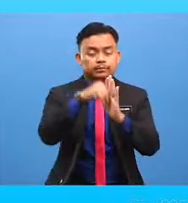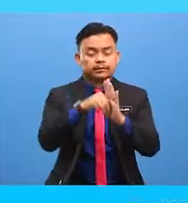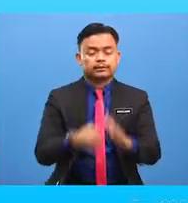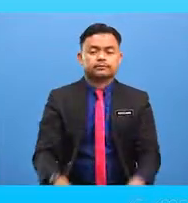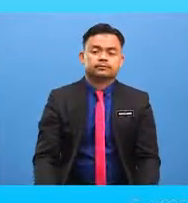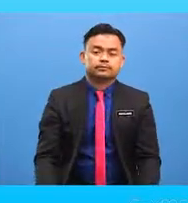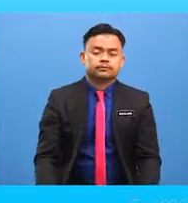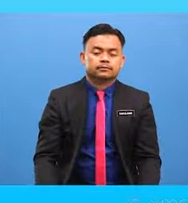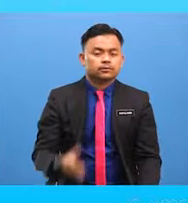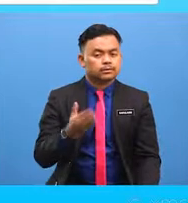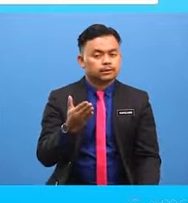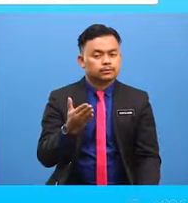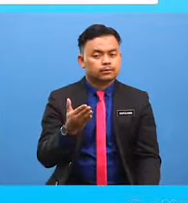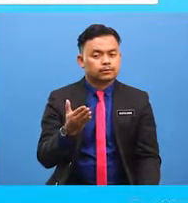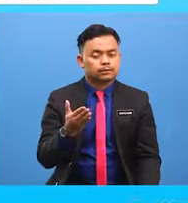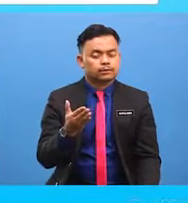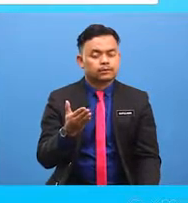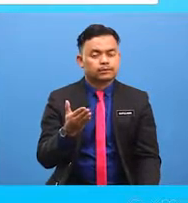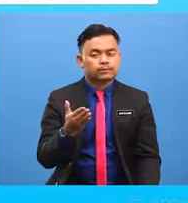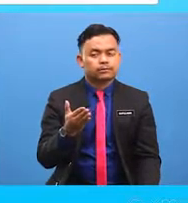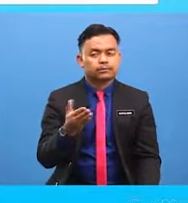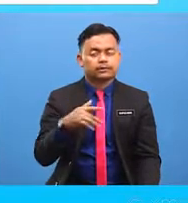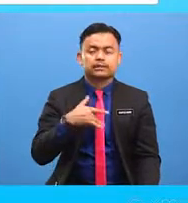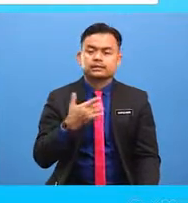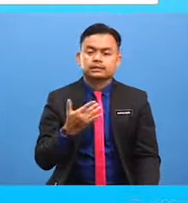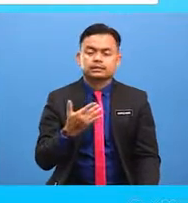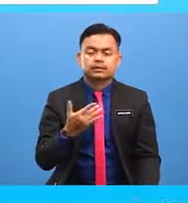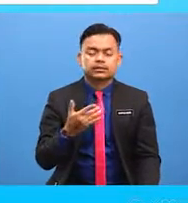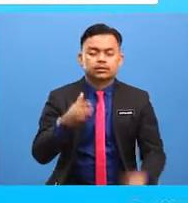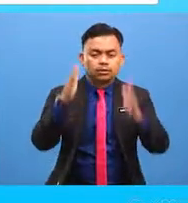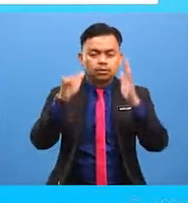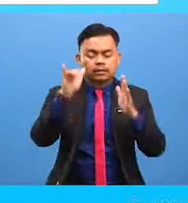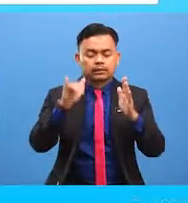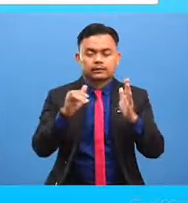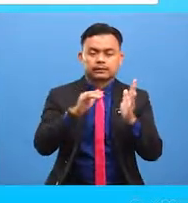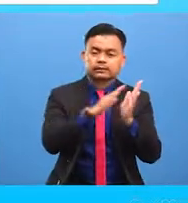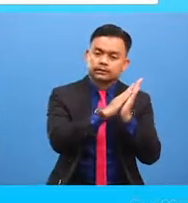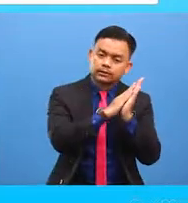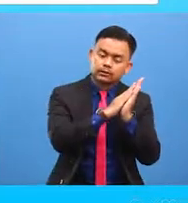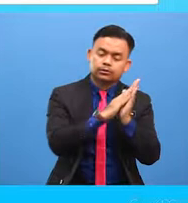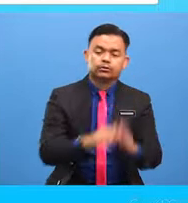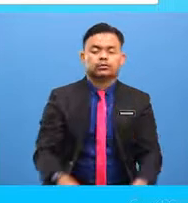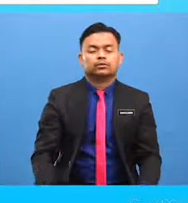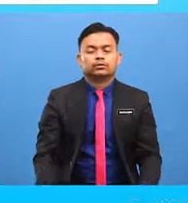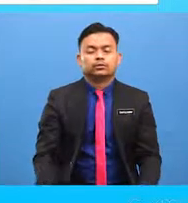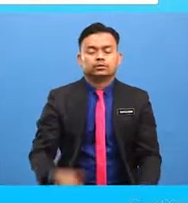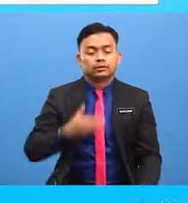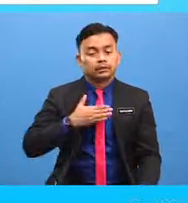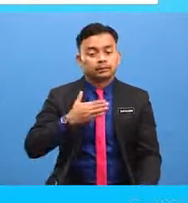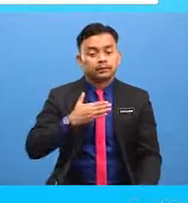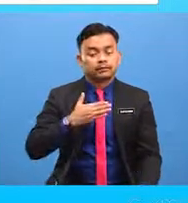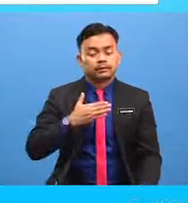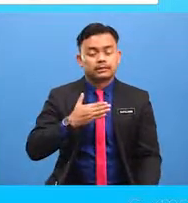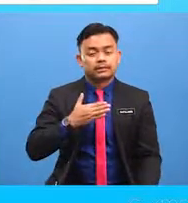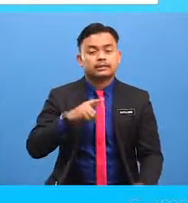sedang berbaring. Orang yang sedang berbaring mempunyai kadar pernafasan yang lebih